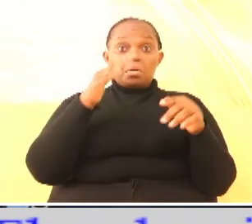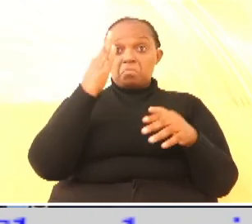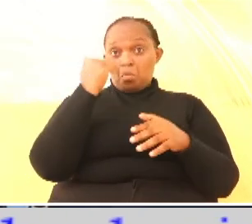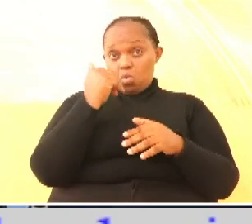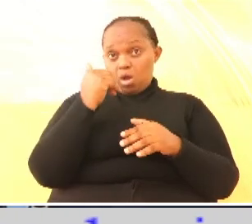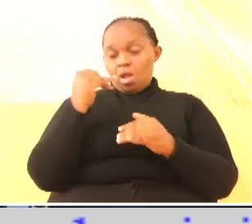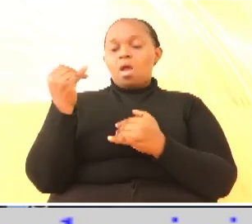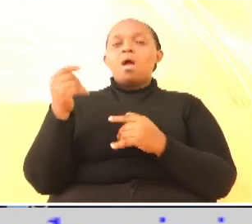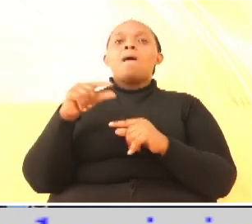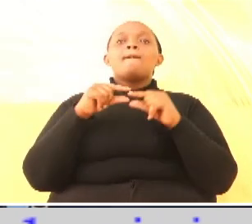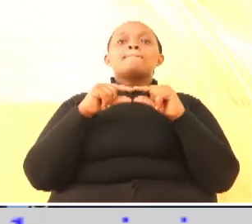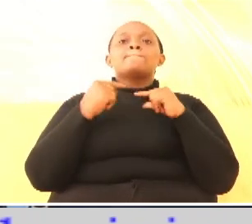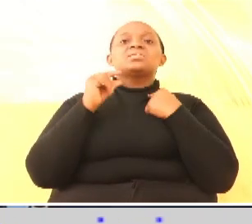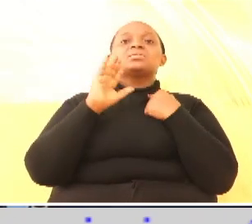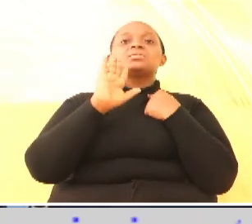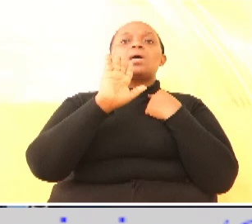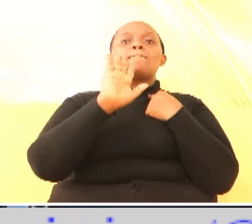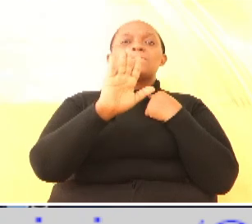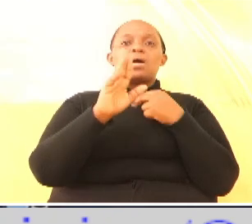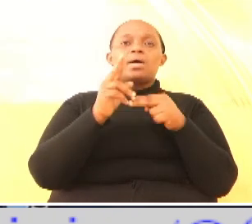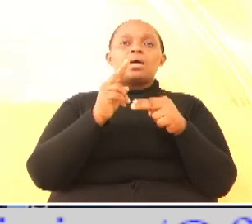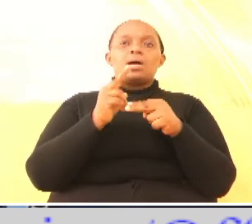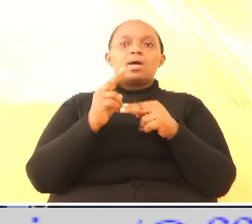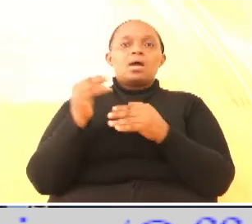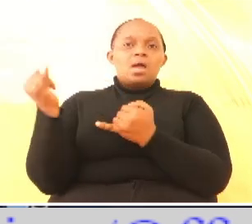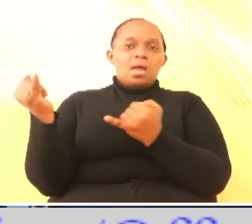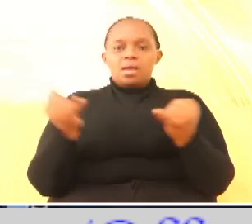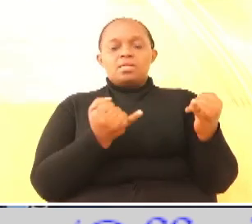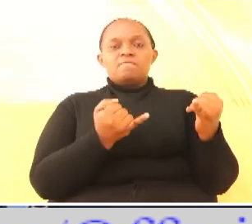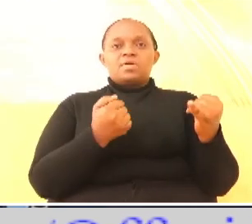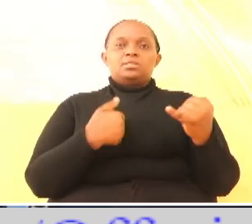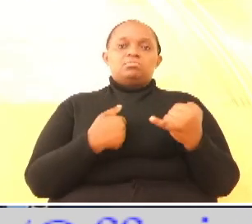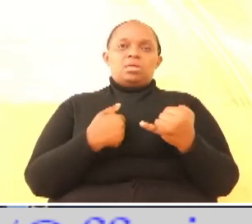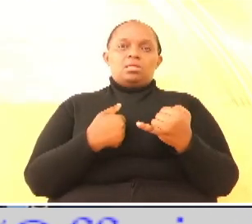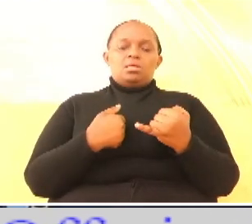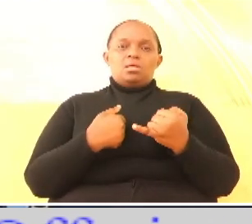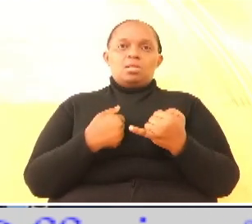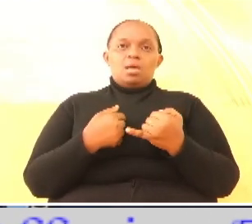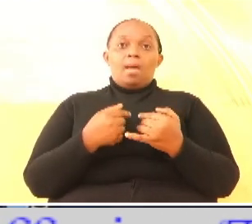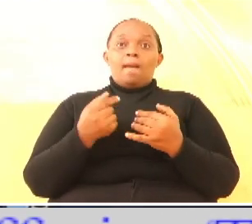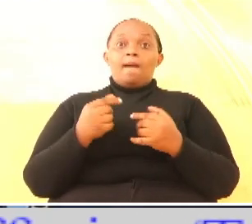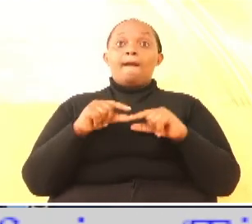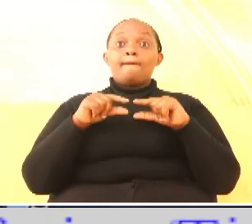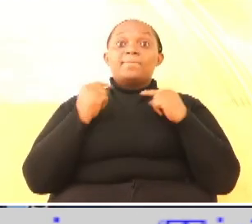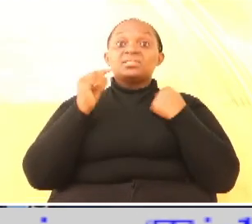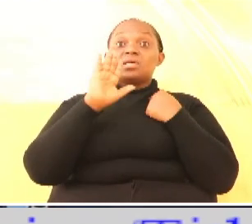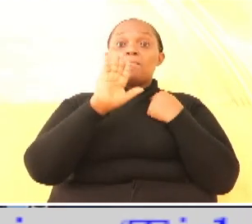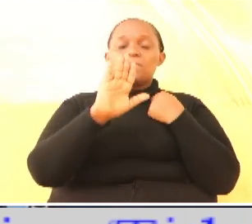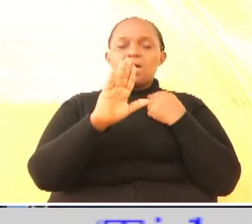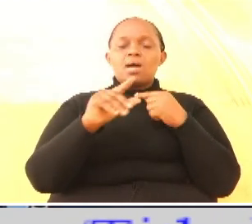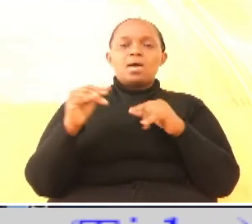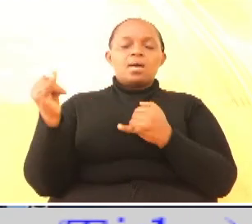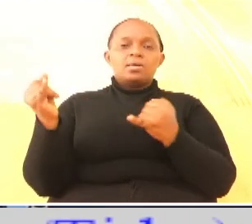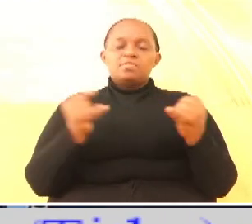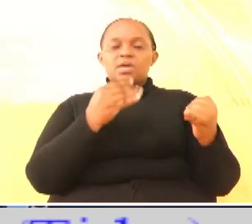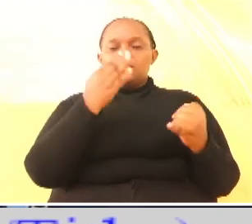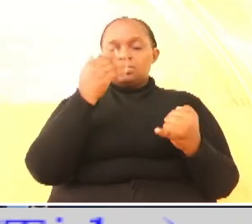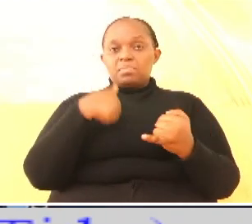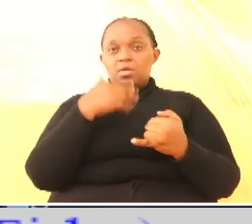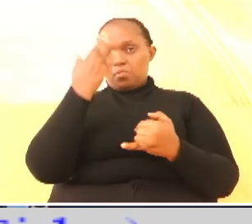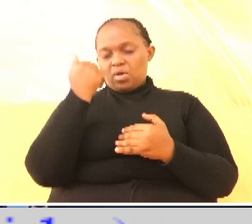mchungaji Murege Jaga, ambaye ni rafiki yangu, na pia tumetoka naye katika parokia moja